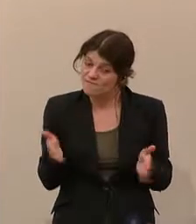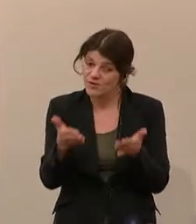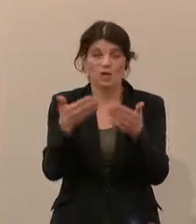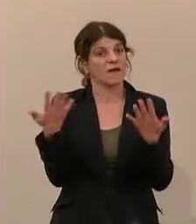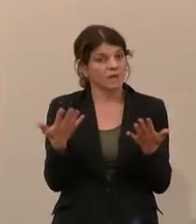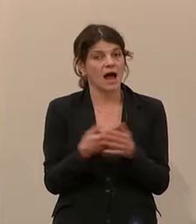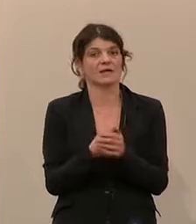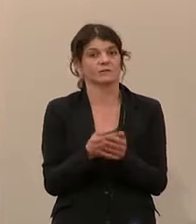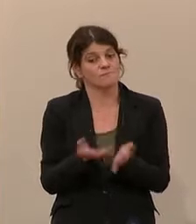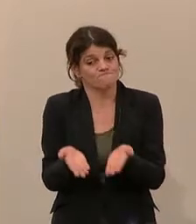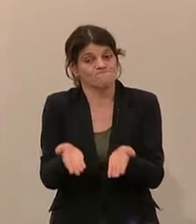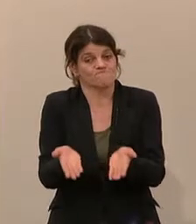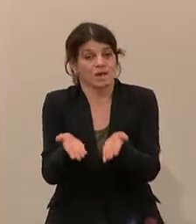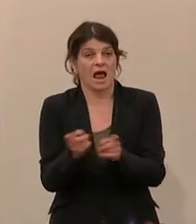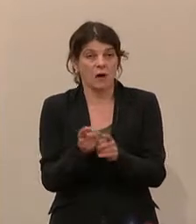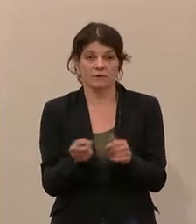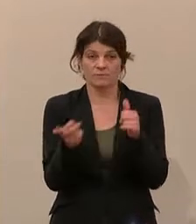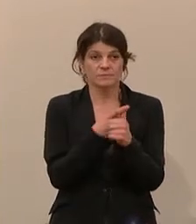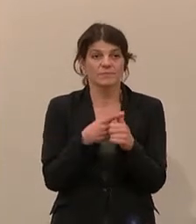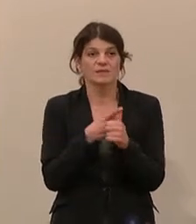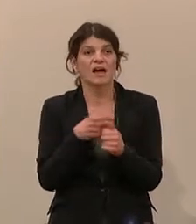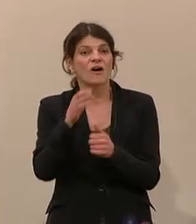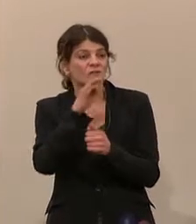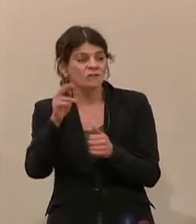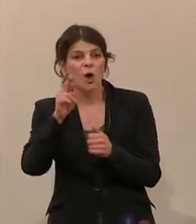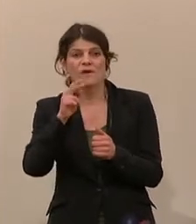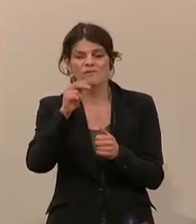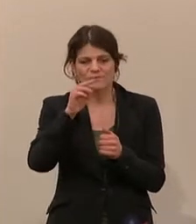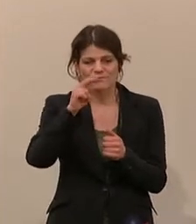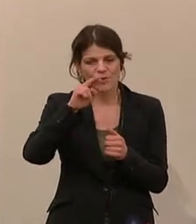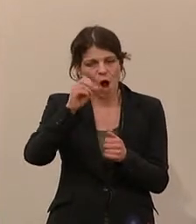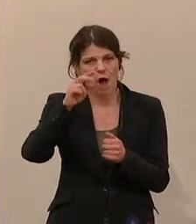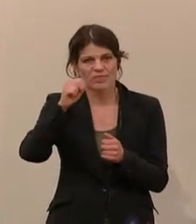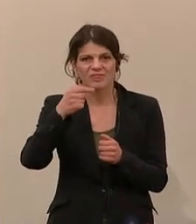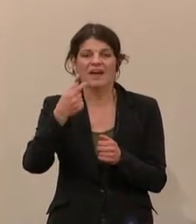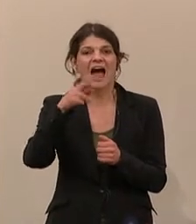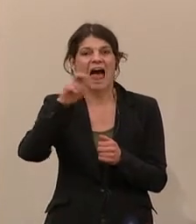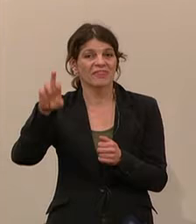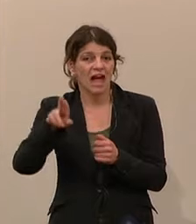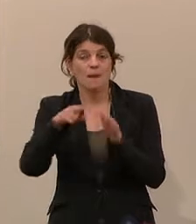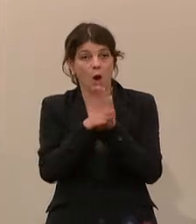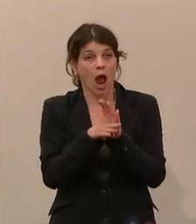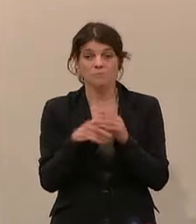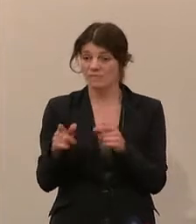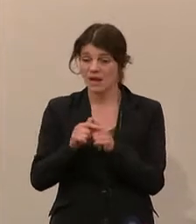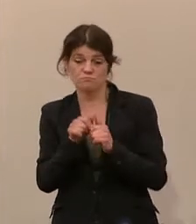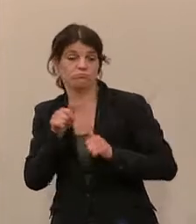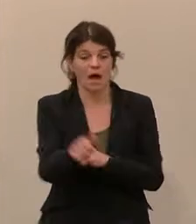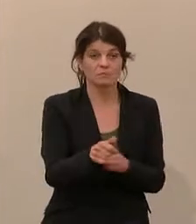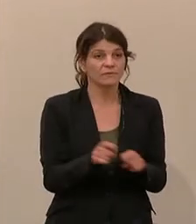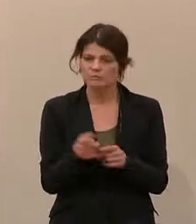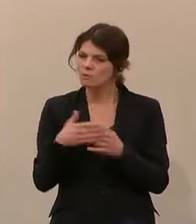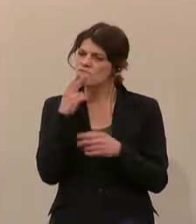und gepusht werden sozusagen. Da wäre das Frontrunner-Programm zum Beispiel. Also Frontrunner-Unternehmen sind Nischenplayer,